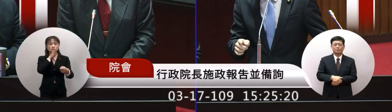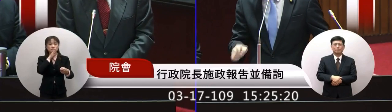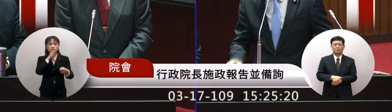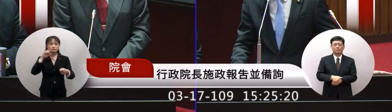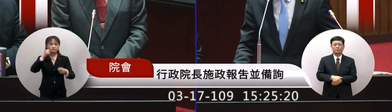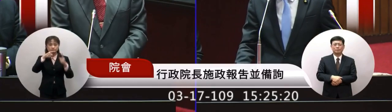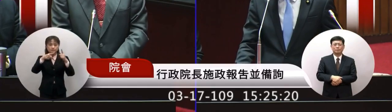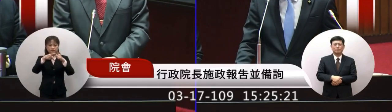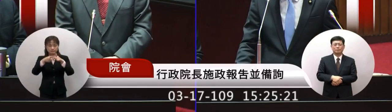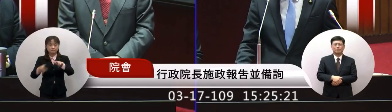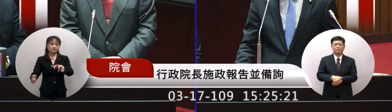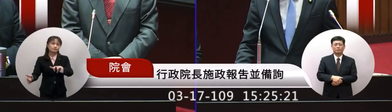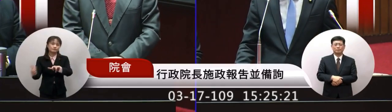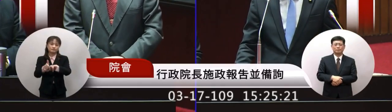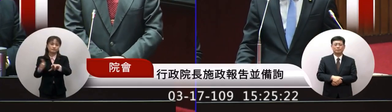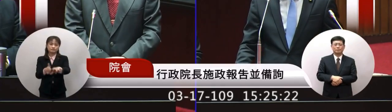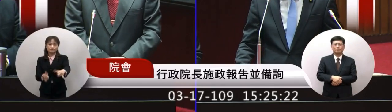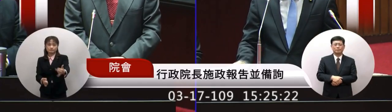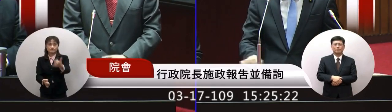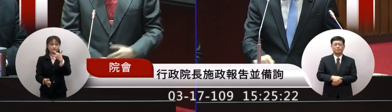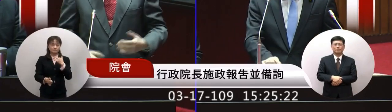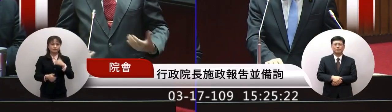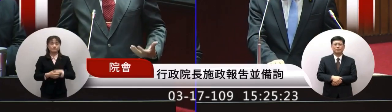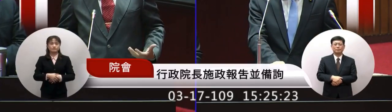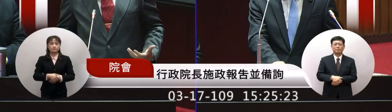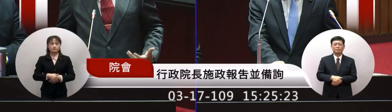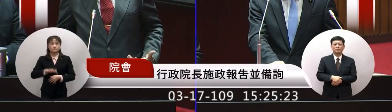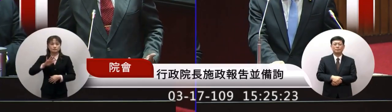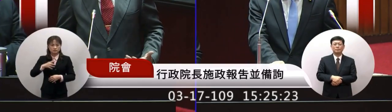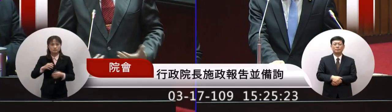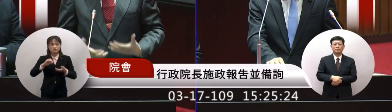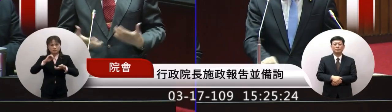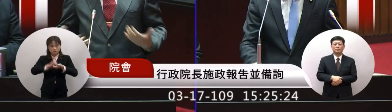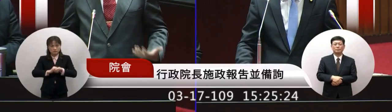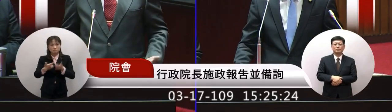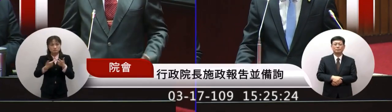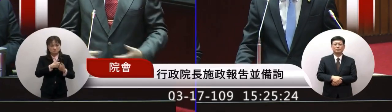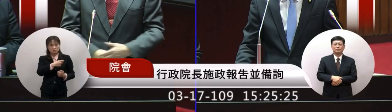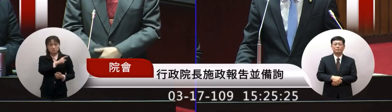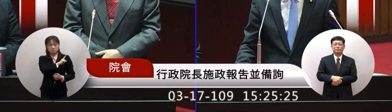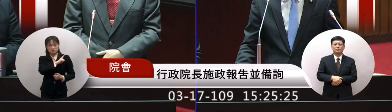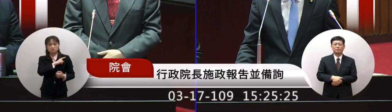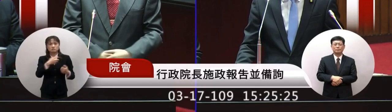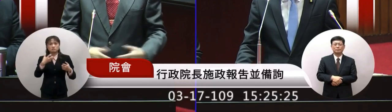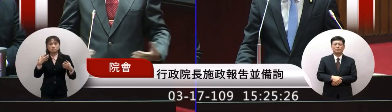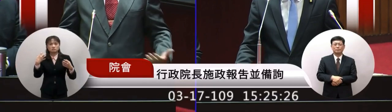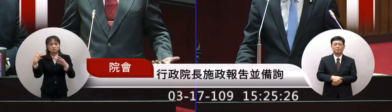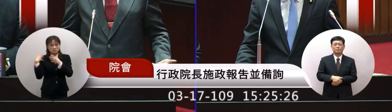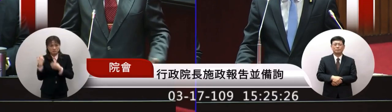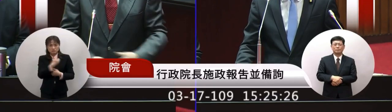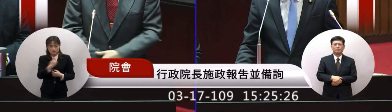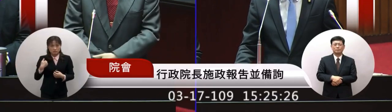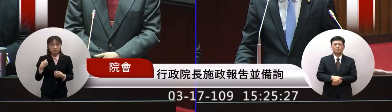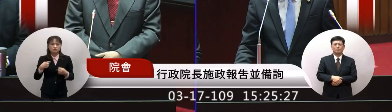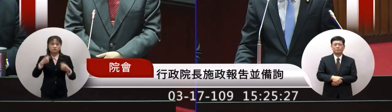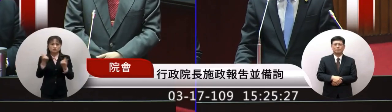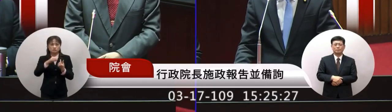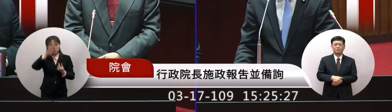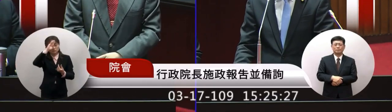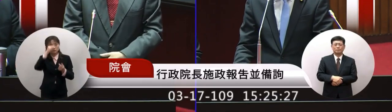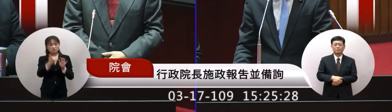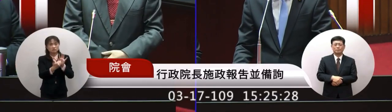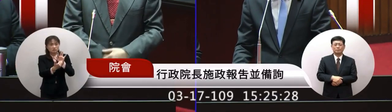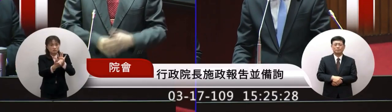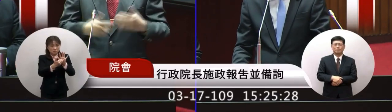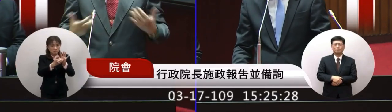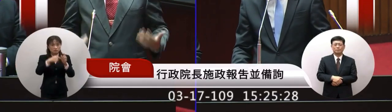回来，那么要，但是也要量力而为，我们国内整个防疫的措施、防疫的能量是不是？所